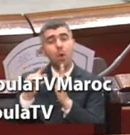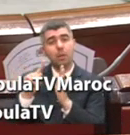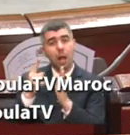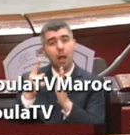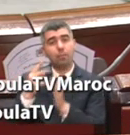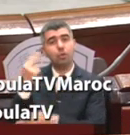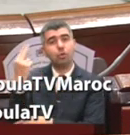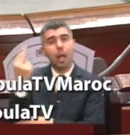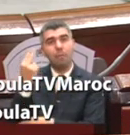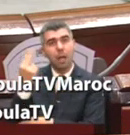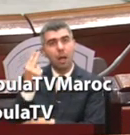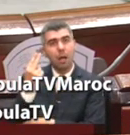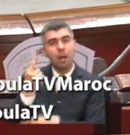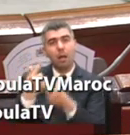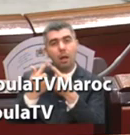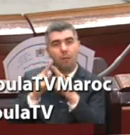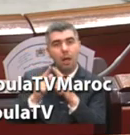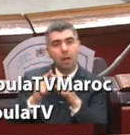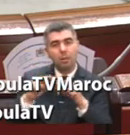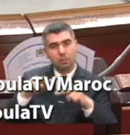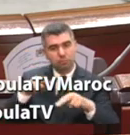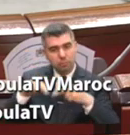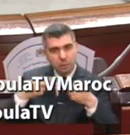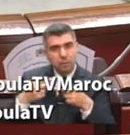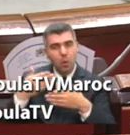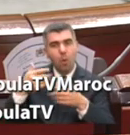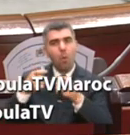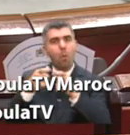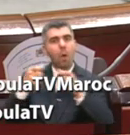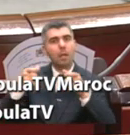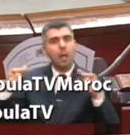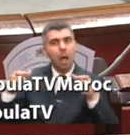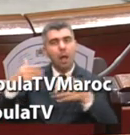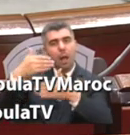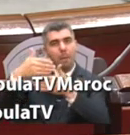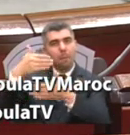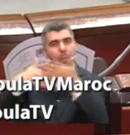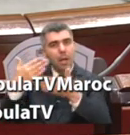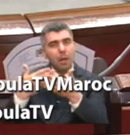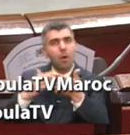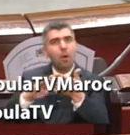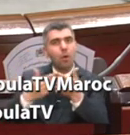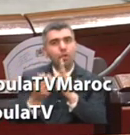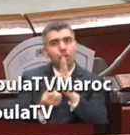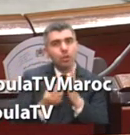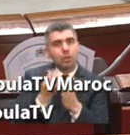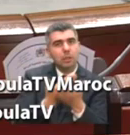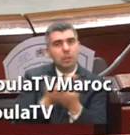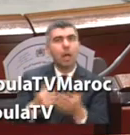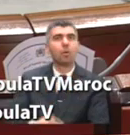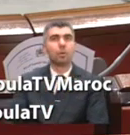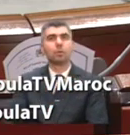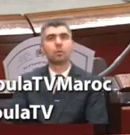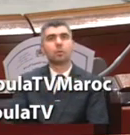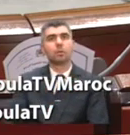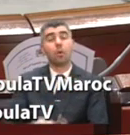من اجل تمكينها من القيام بالعمليات ديال التوسعه وتهيئه البنيه التحتيه وتجديد التجهيزات. وهذا